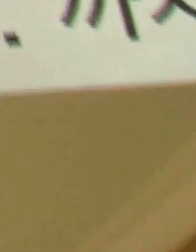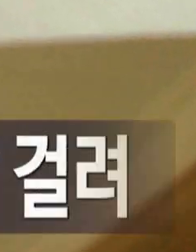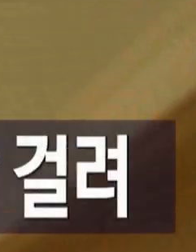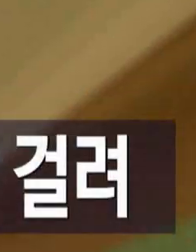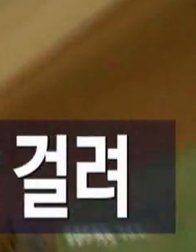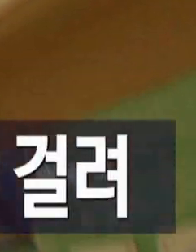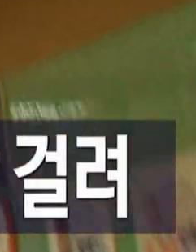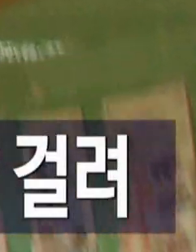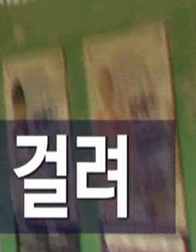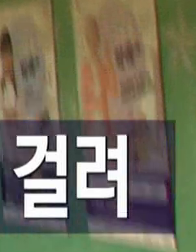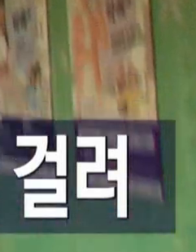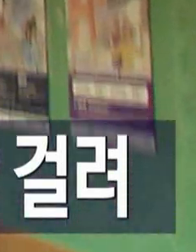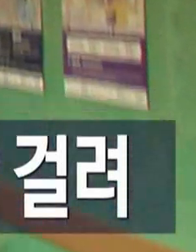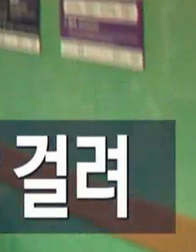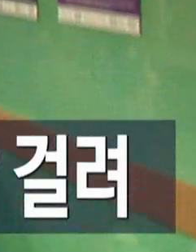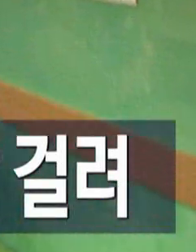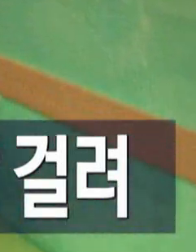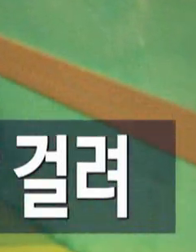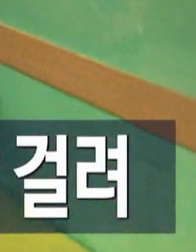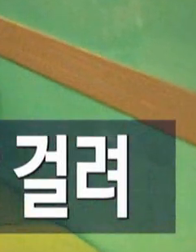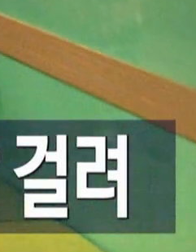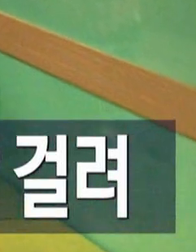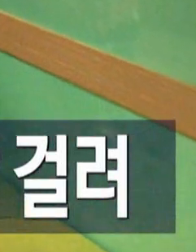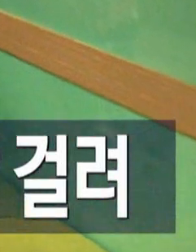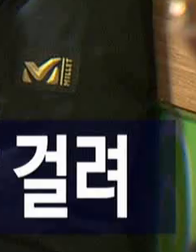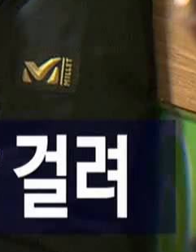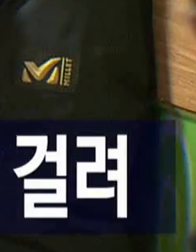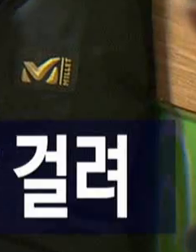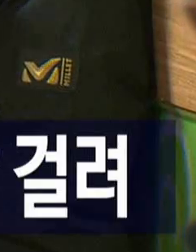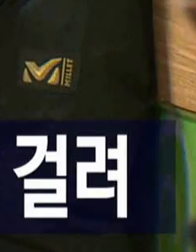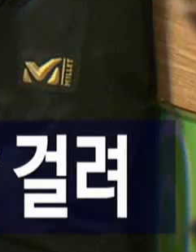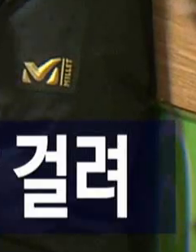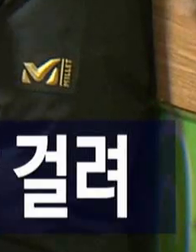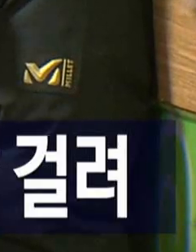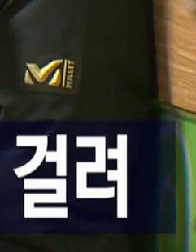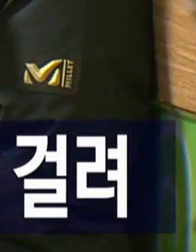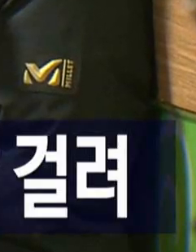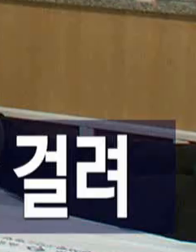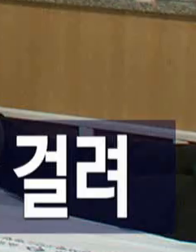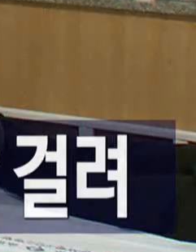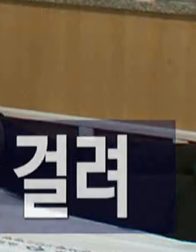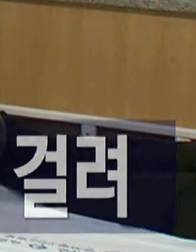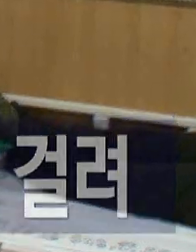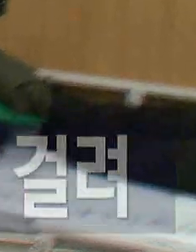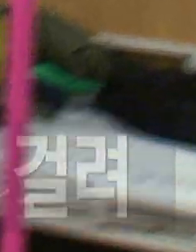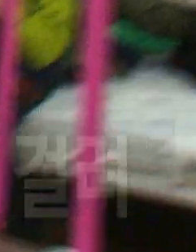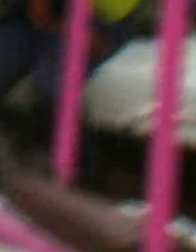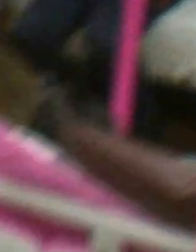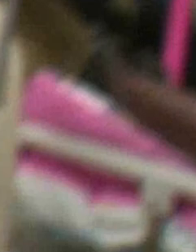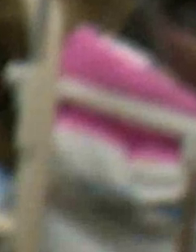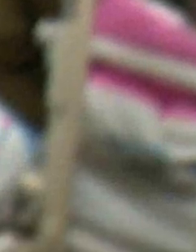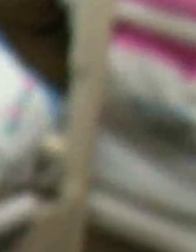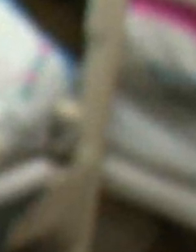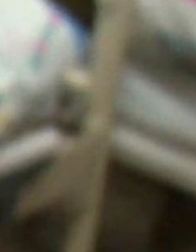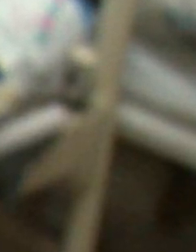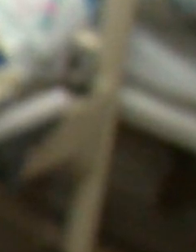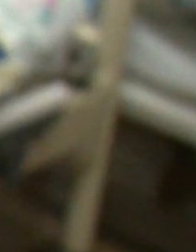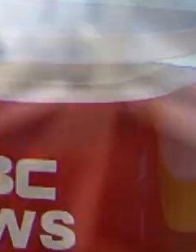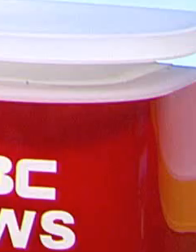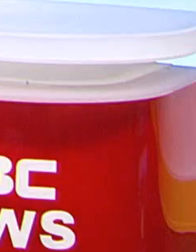지역에서도 독감이 유행하고 있습니다 이번 볶아 는 곶감 백신을 맞더라도 걸릴 확률이 높아 주의가 요구됩니다